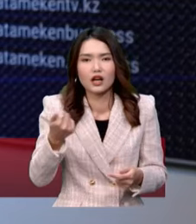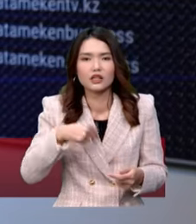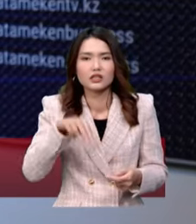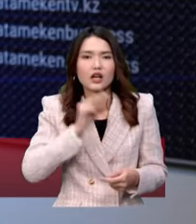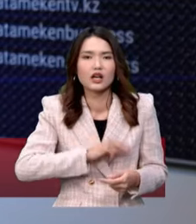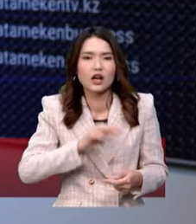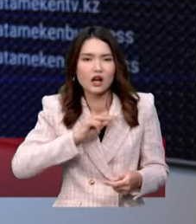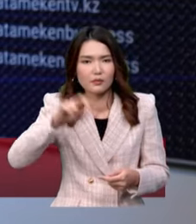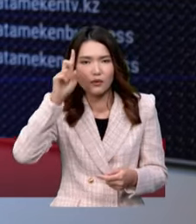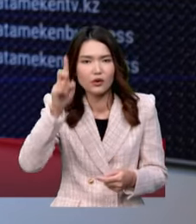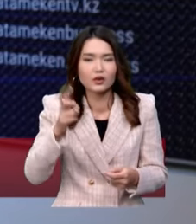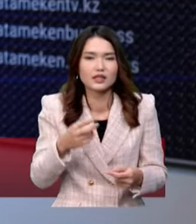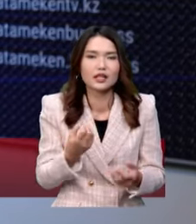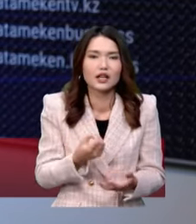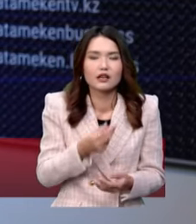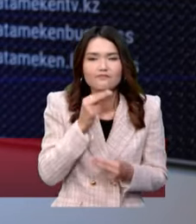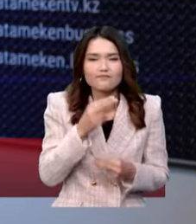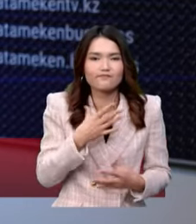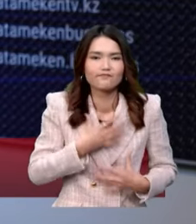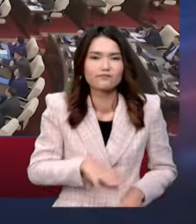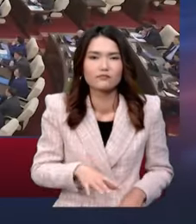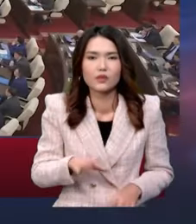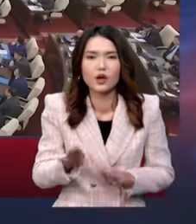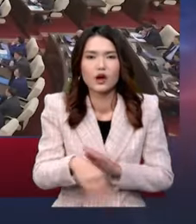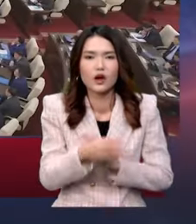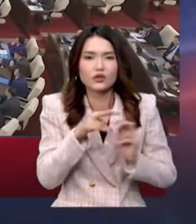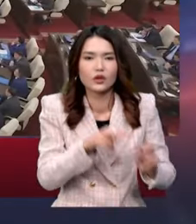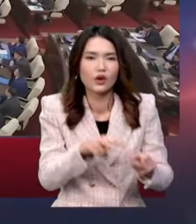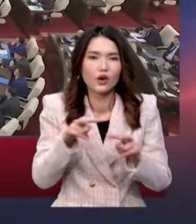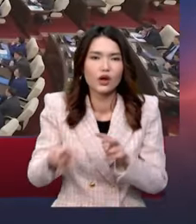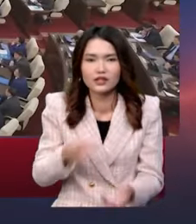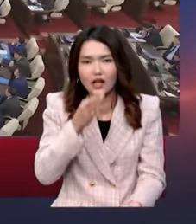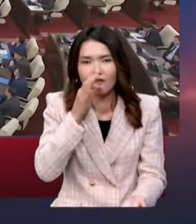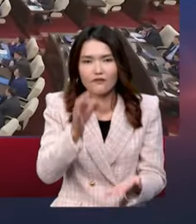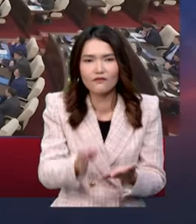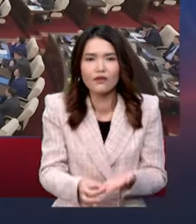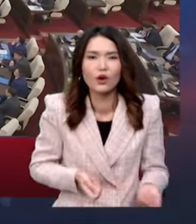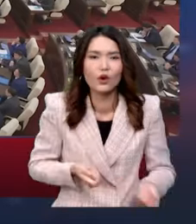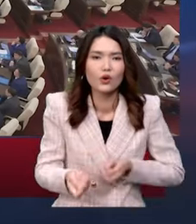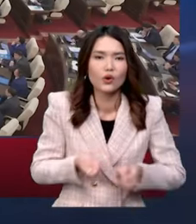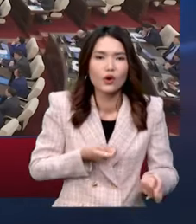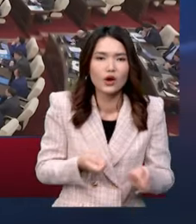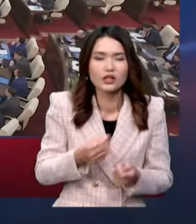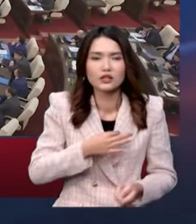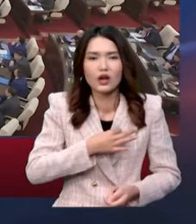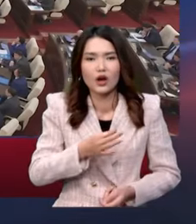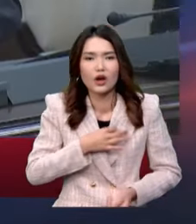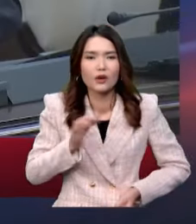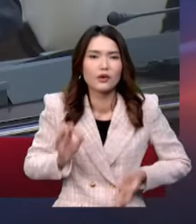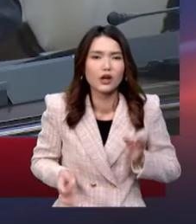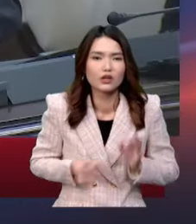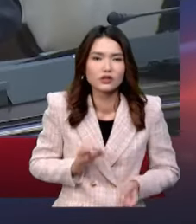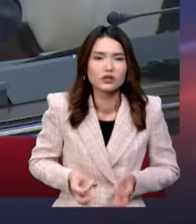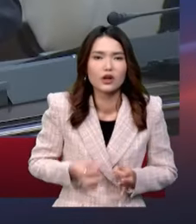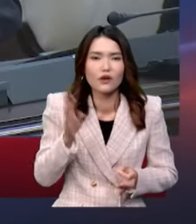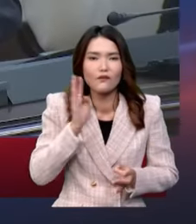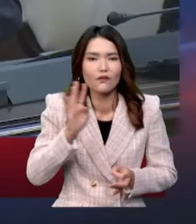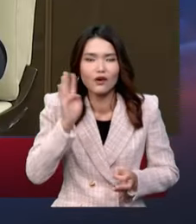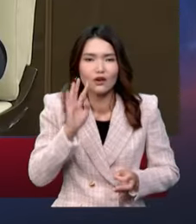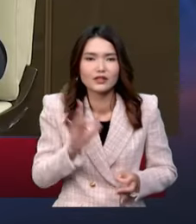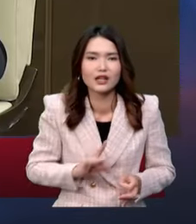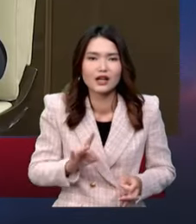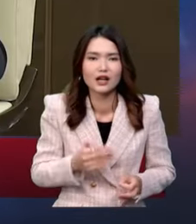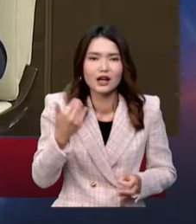работу чиновников не оценили из-за отсутствия контроля и ответственности, позволяющей игнорировать нормы охраны водных